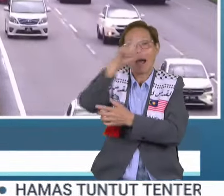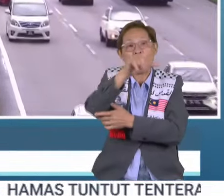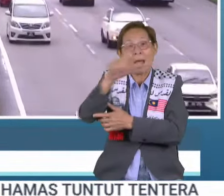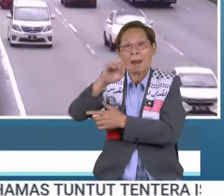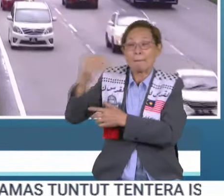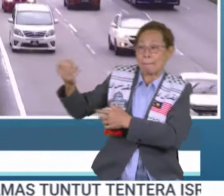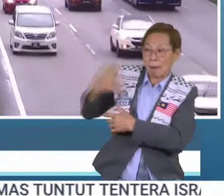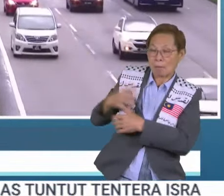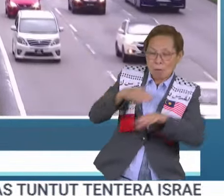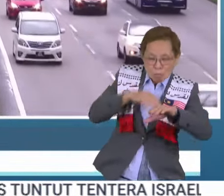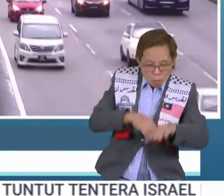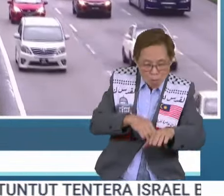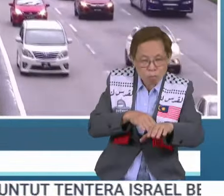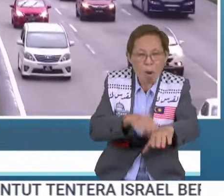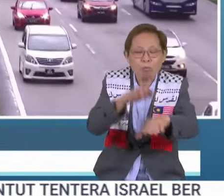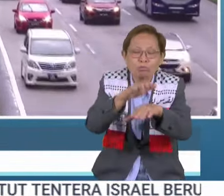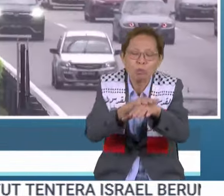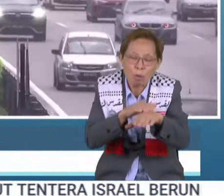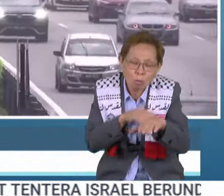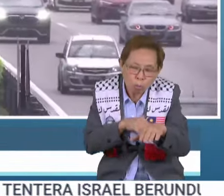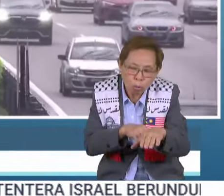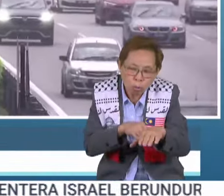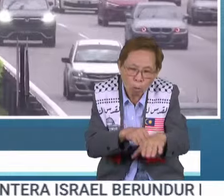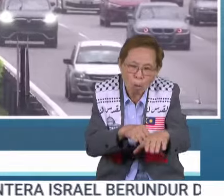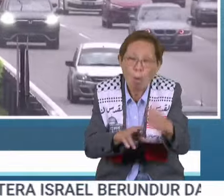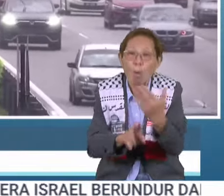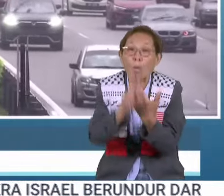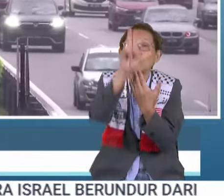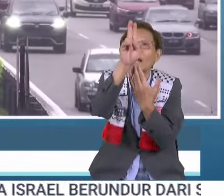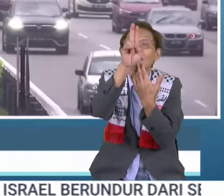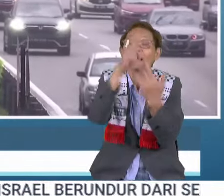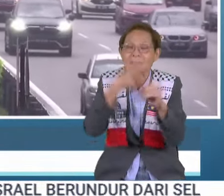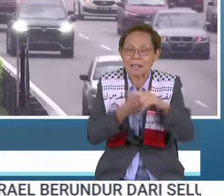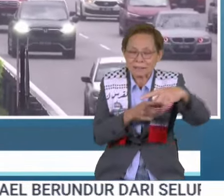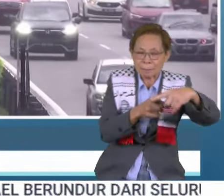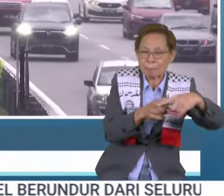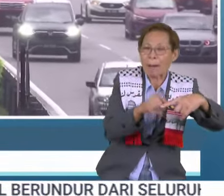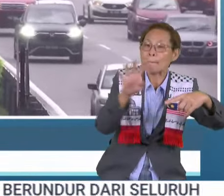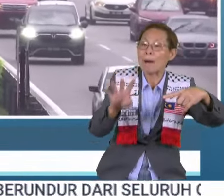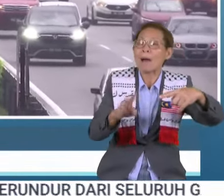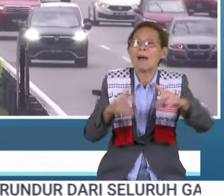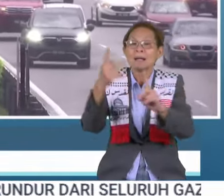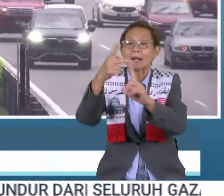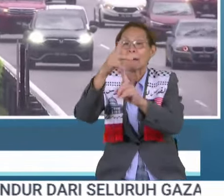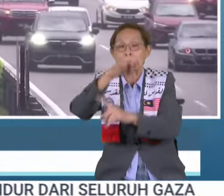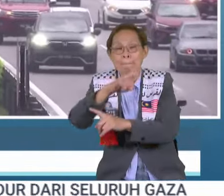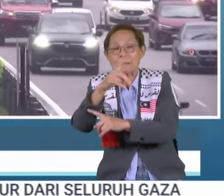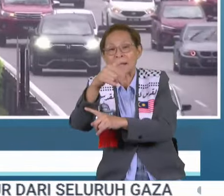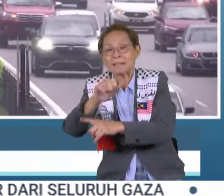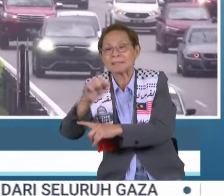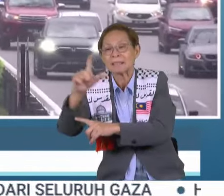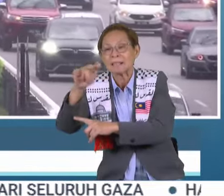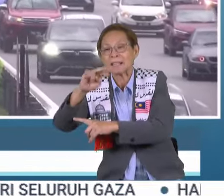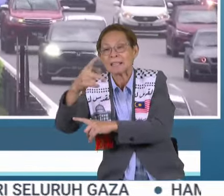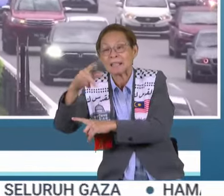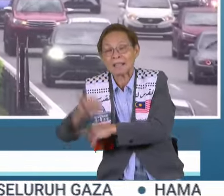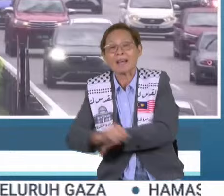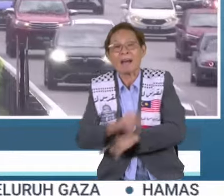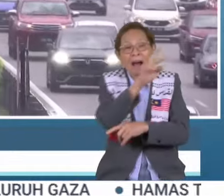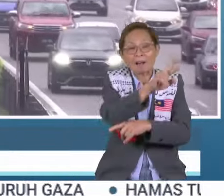LLM, aliran trafik juga bergerak perlahan ke arah utara dari Simpang 4 ke Pedas Linggi. Dan di sini di